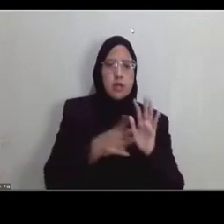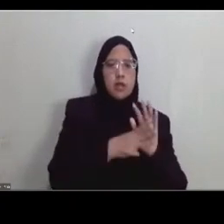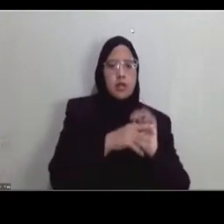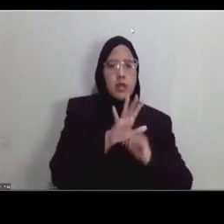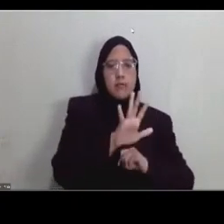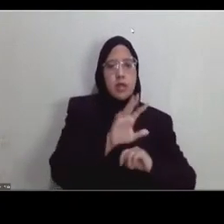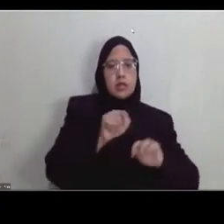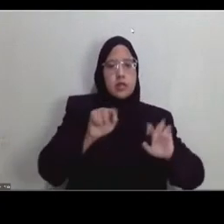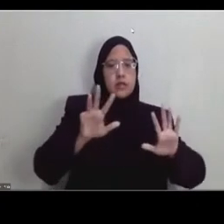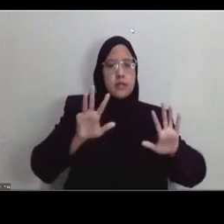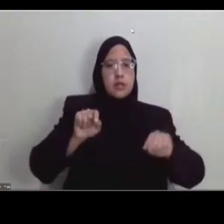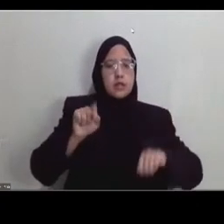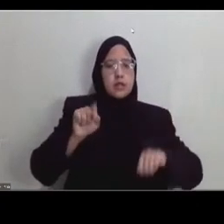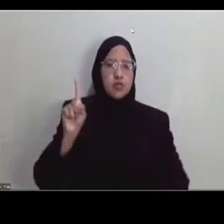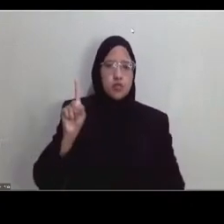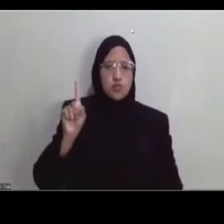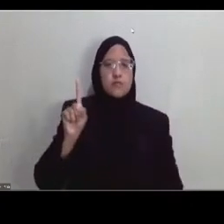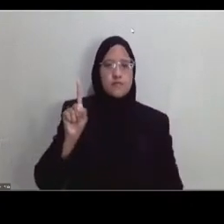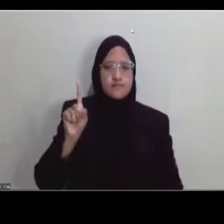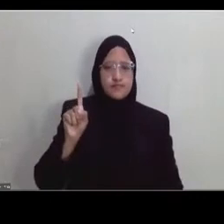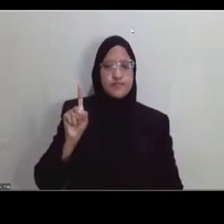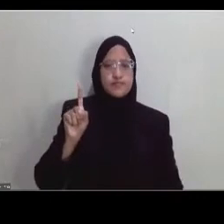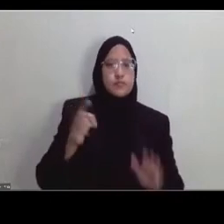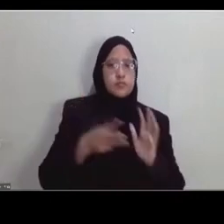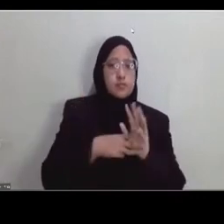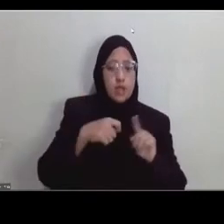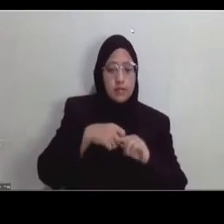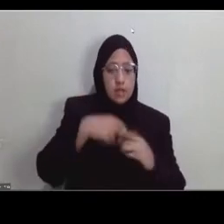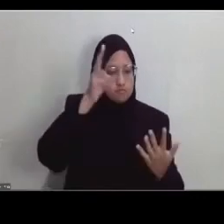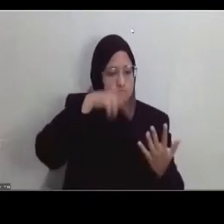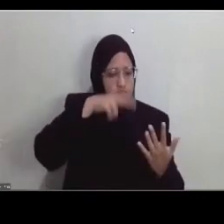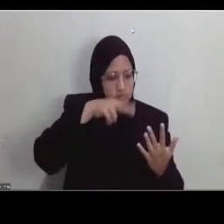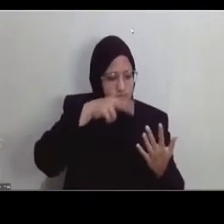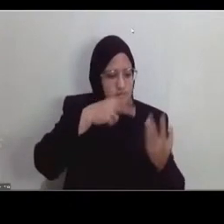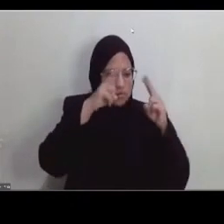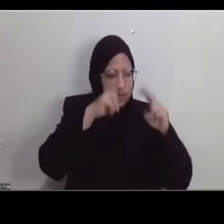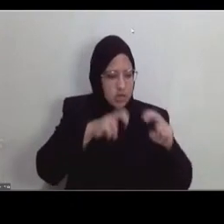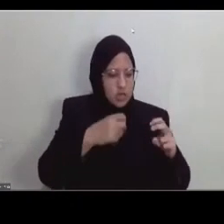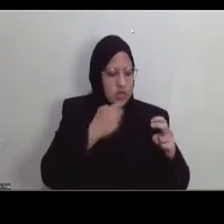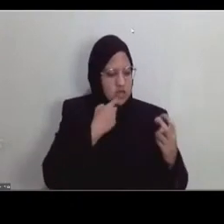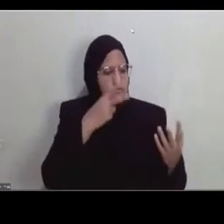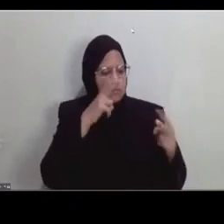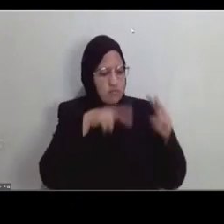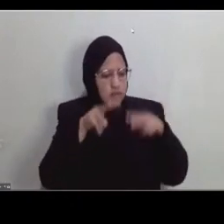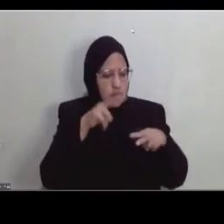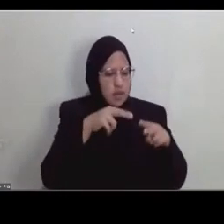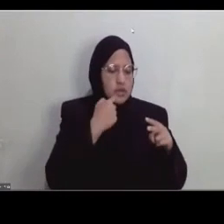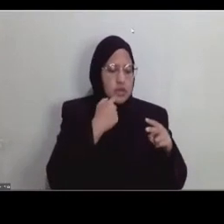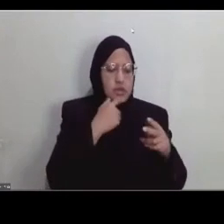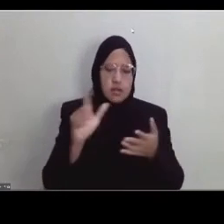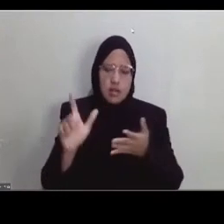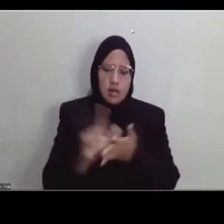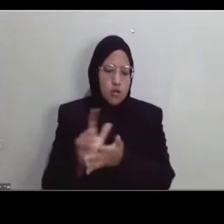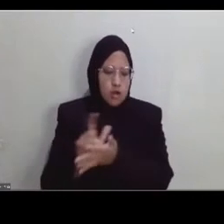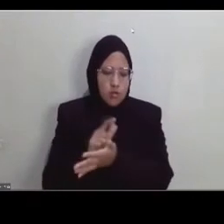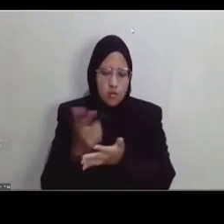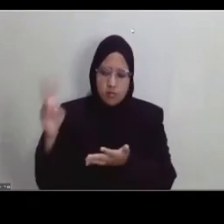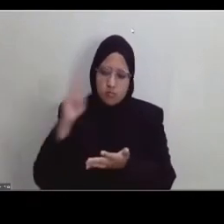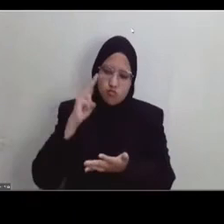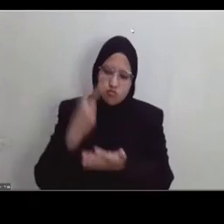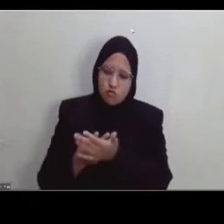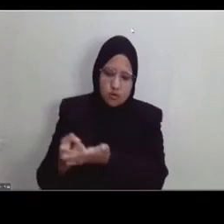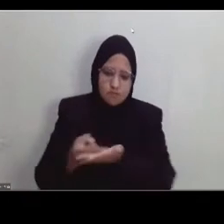5.9.1 setelah majelis kehormatan membaca dan memeriksa secara seksama permohonan pelapor beserta bukti-bukti yang diajukan oleh